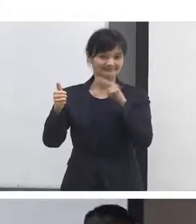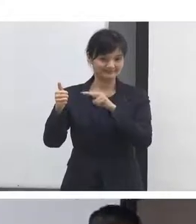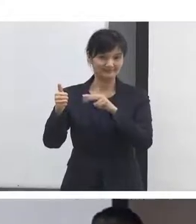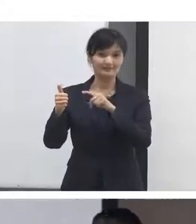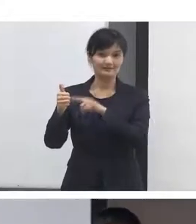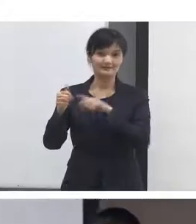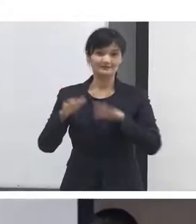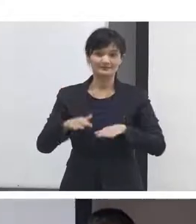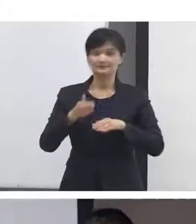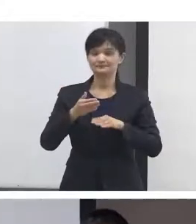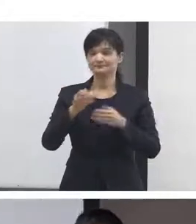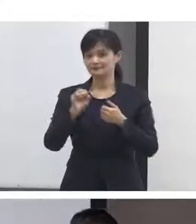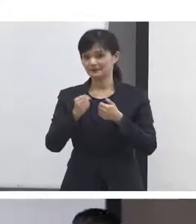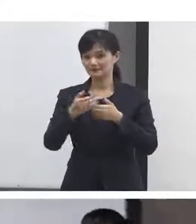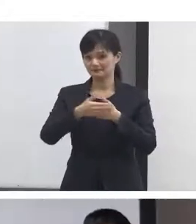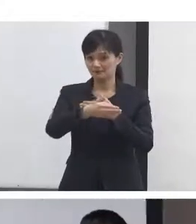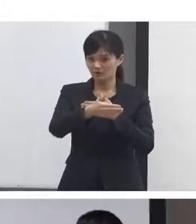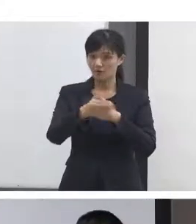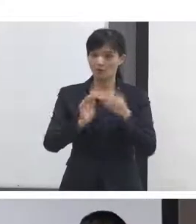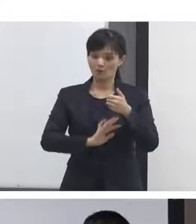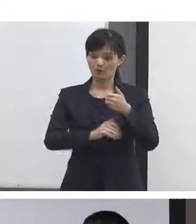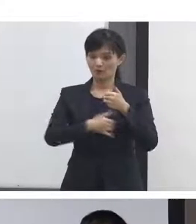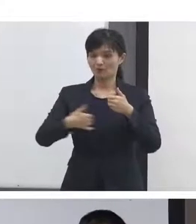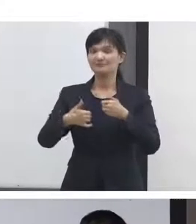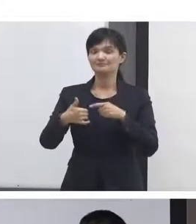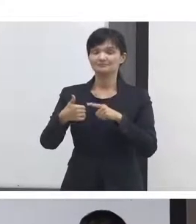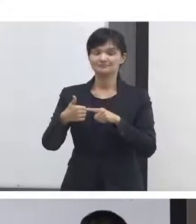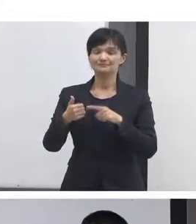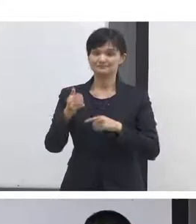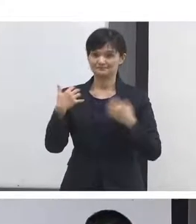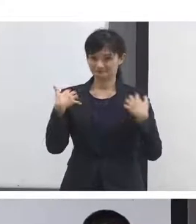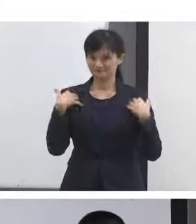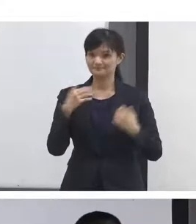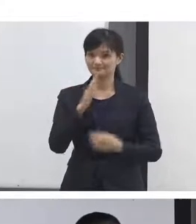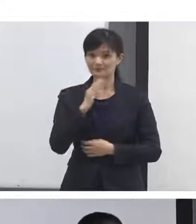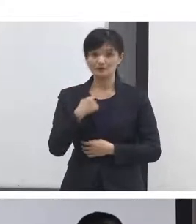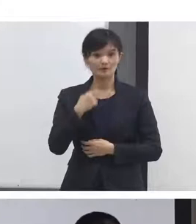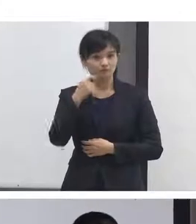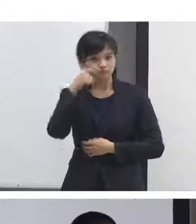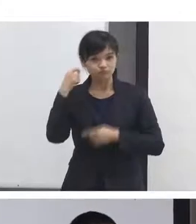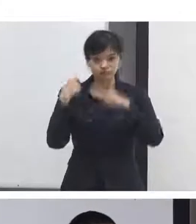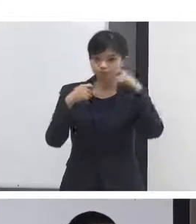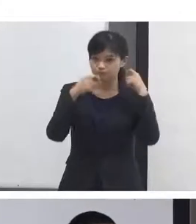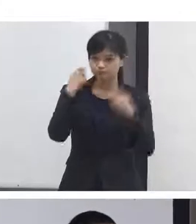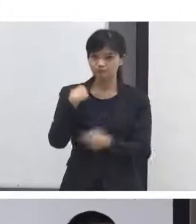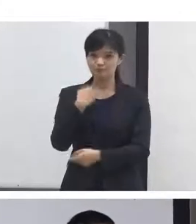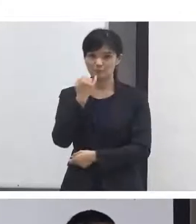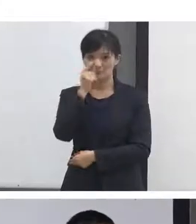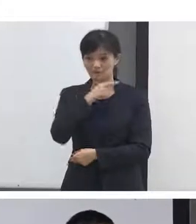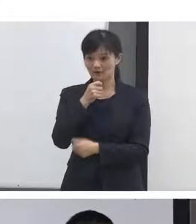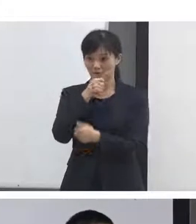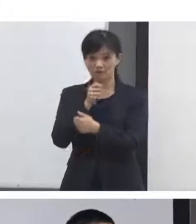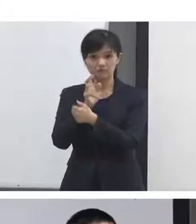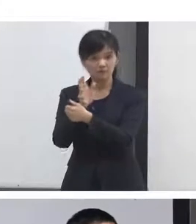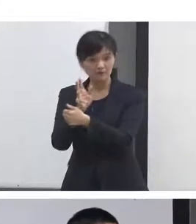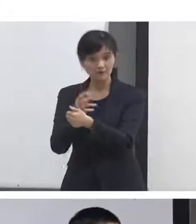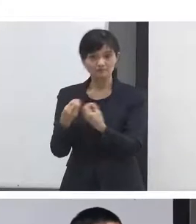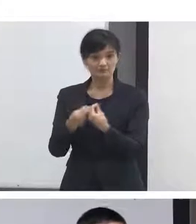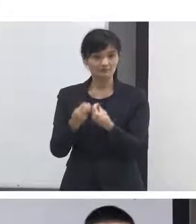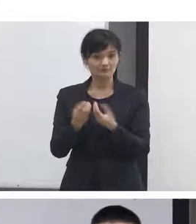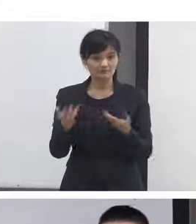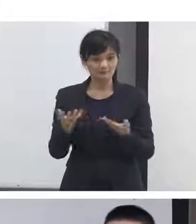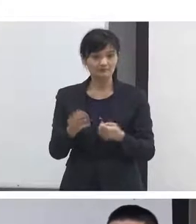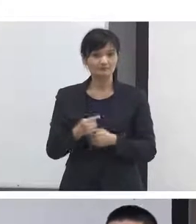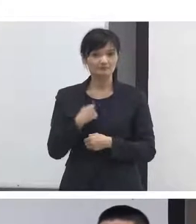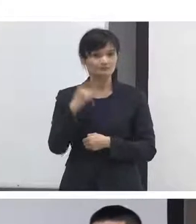程委员其中之一。那时候我就问他说，我对居里民社群很有兴趣，我想要访问居里民，我可以怎么办？我那时候